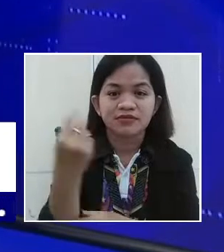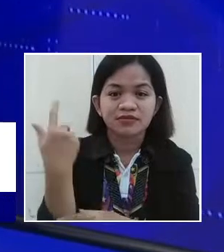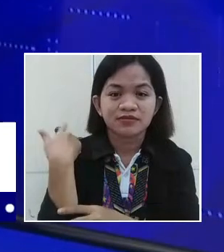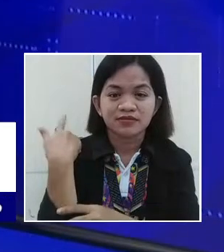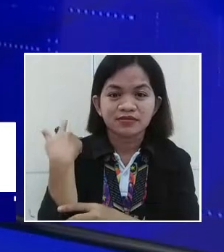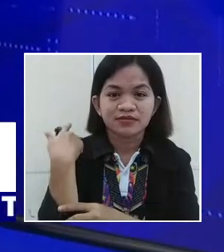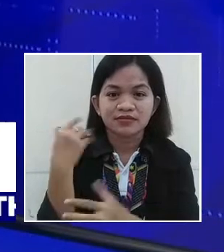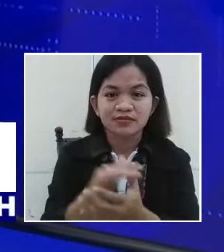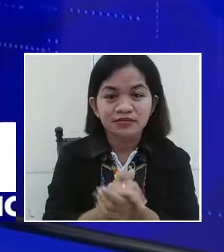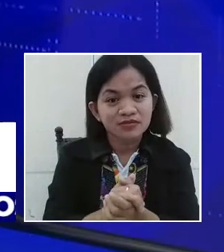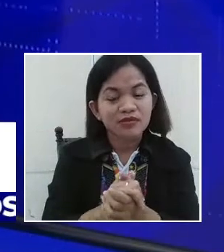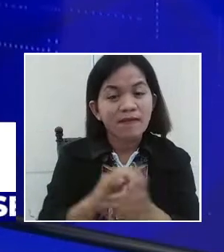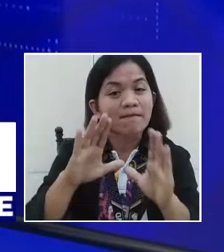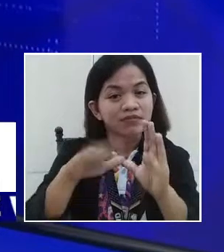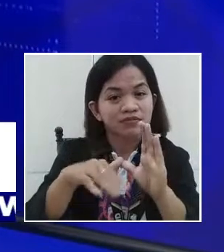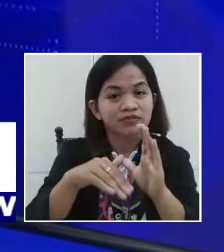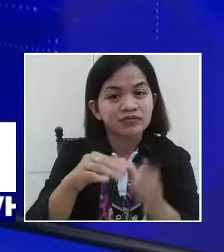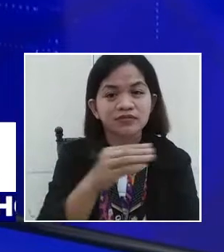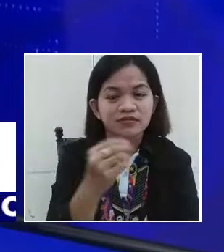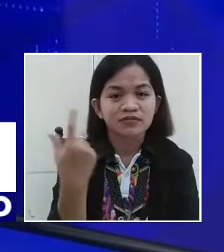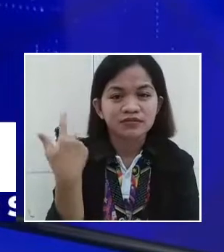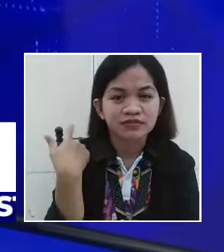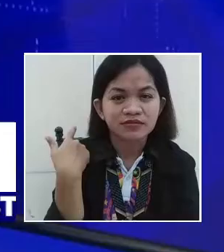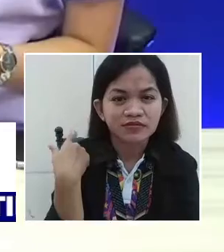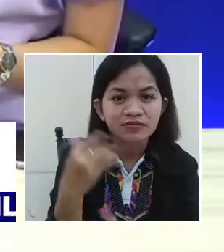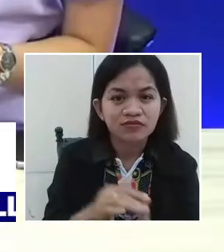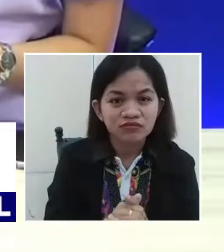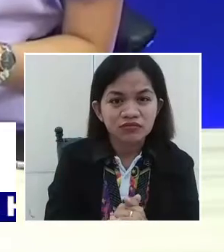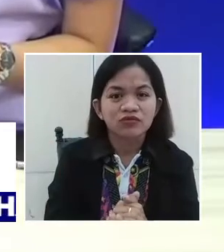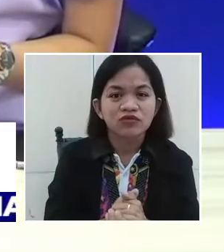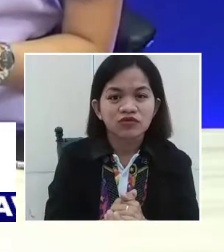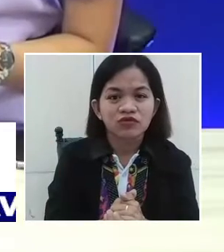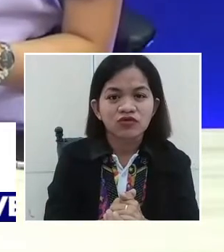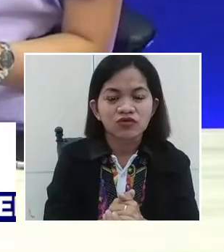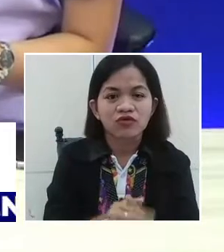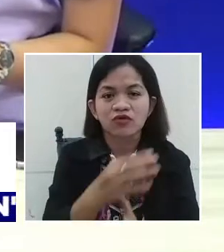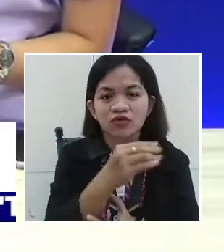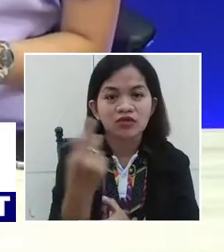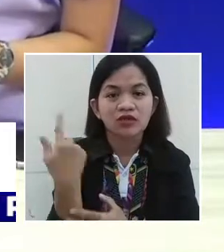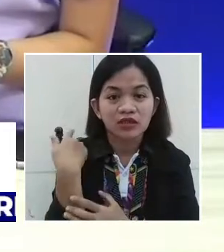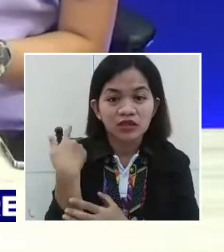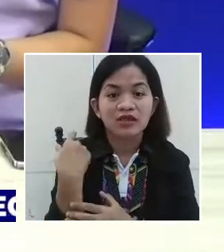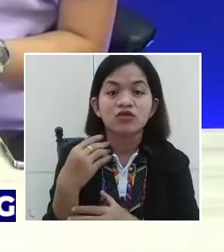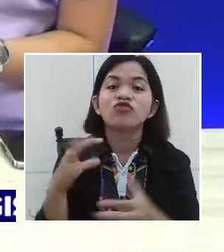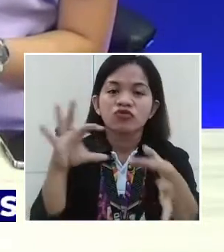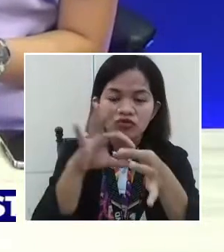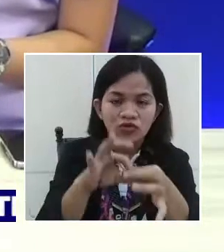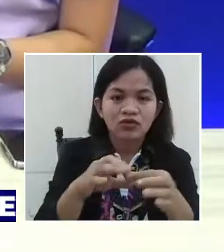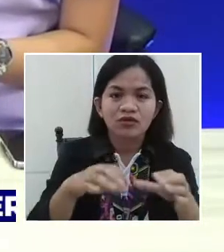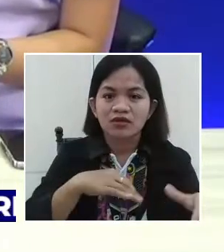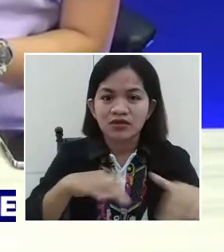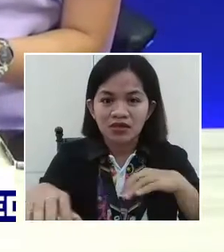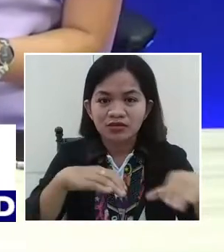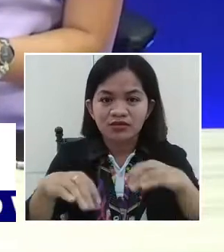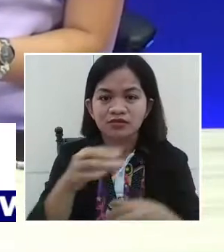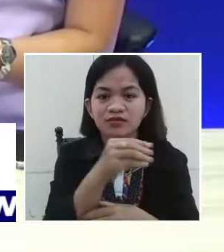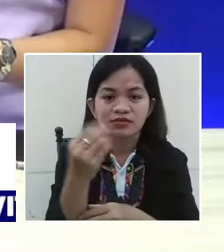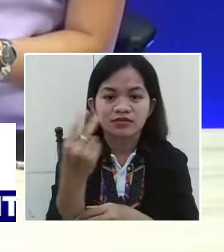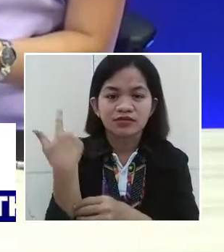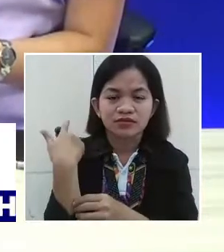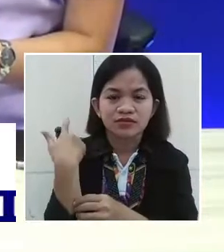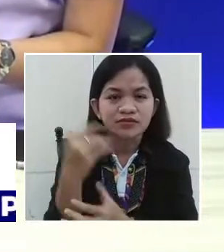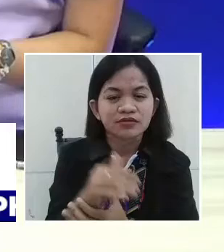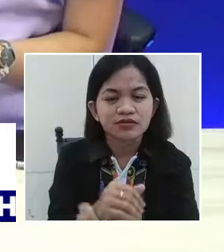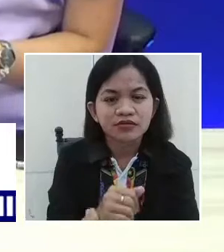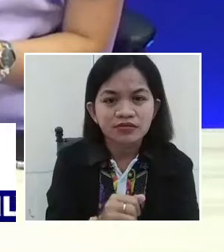pagkakataon, sila din naman ay contributory to nation building. So that's one of the reasons why we